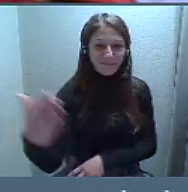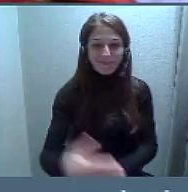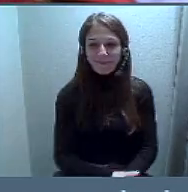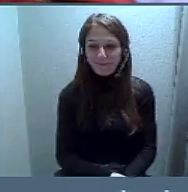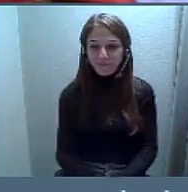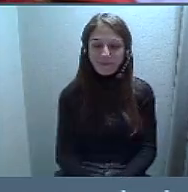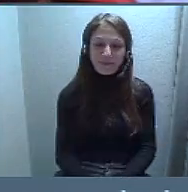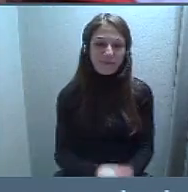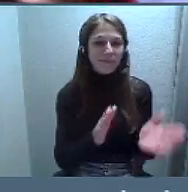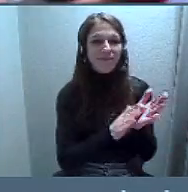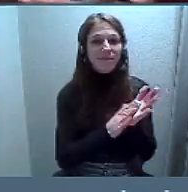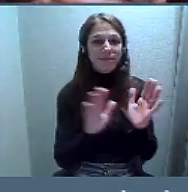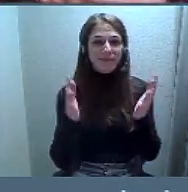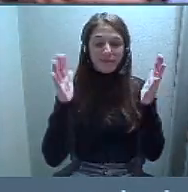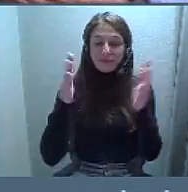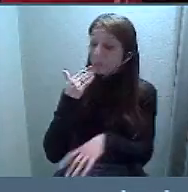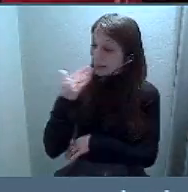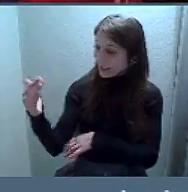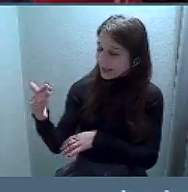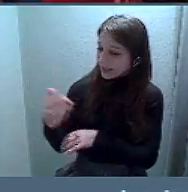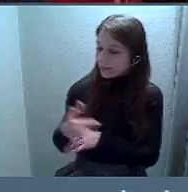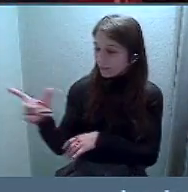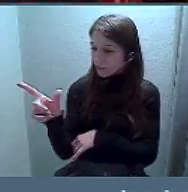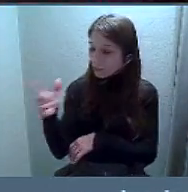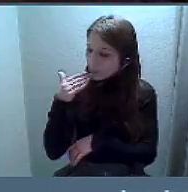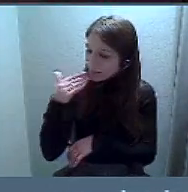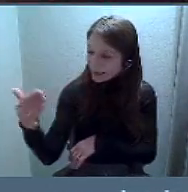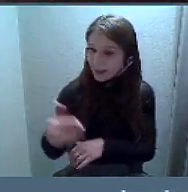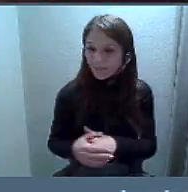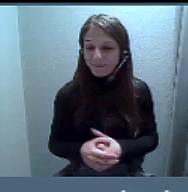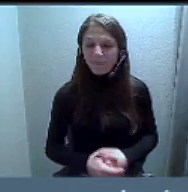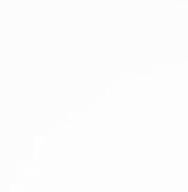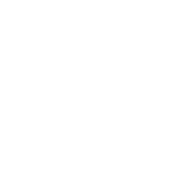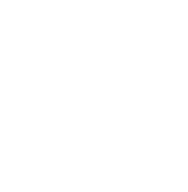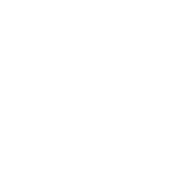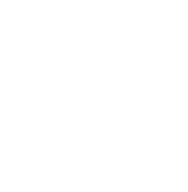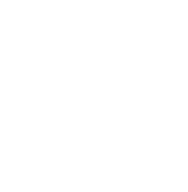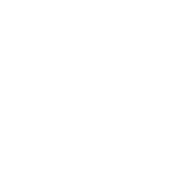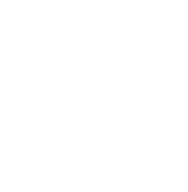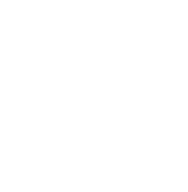Merci encore Olivier Nakache, merci Éric Toledano.